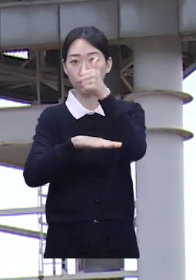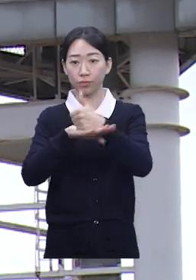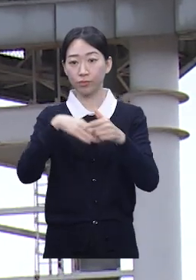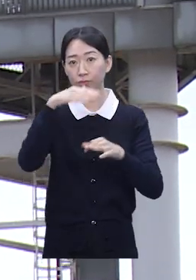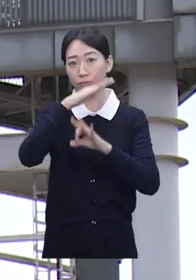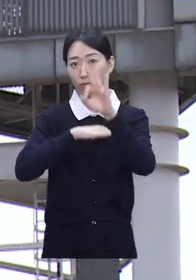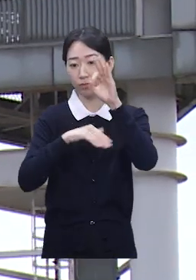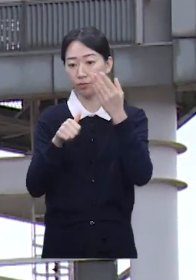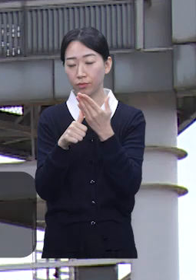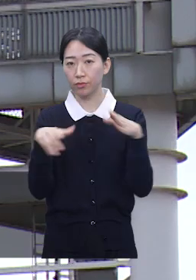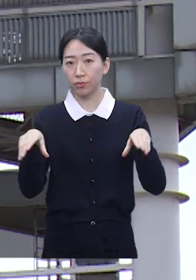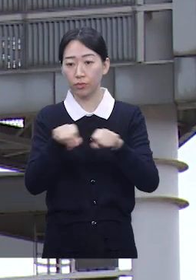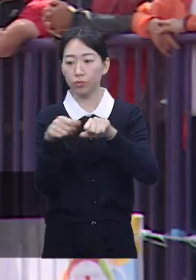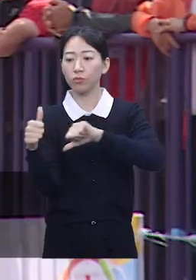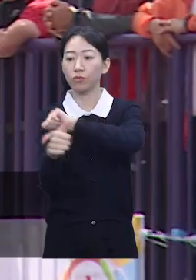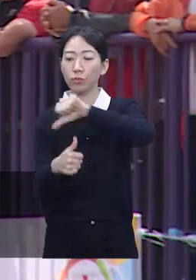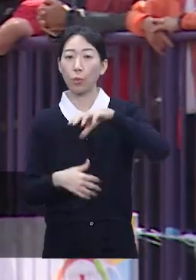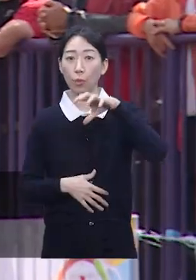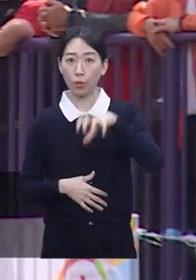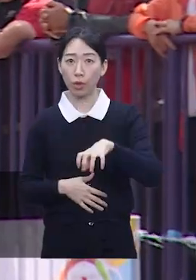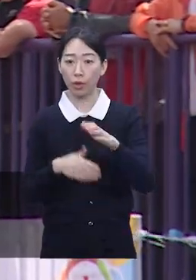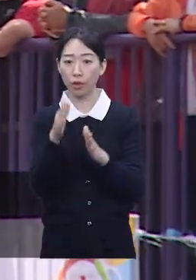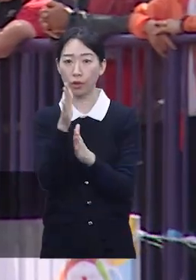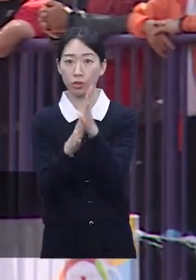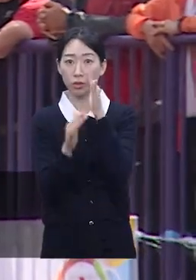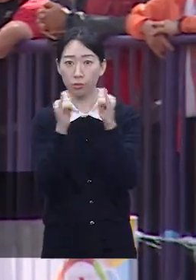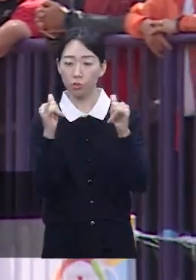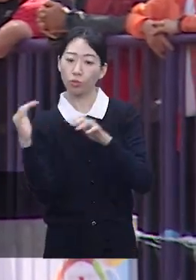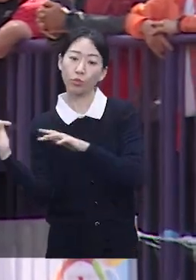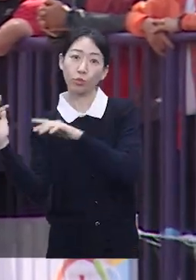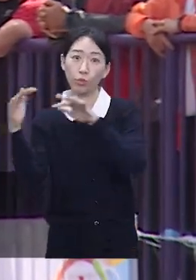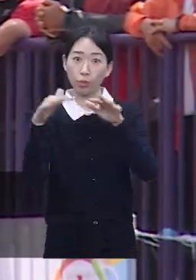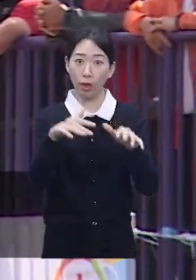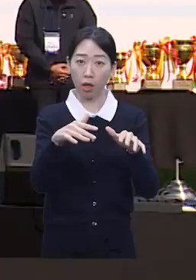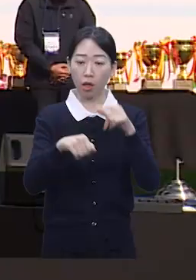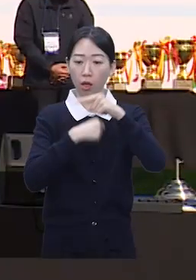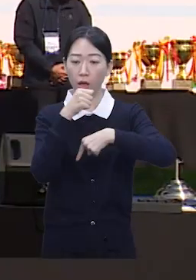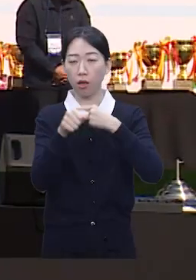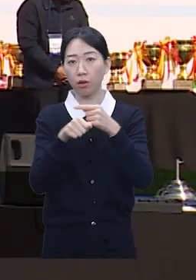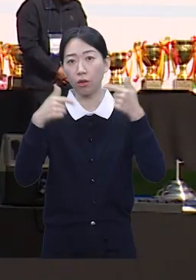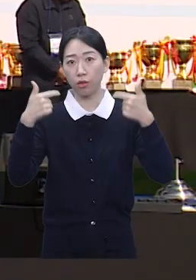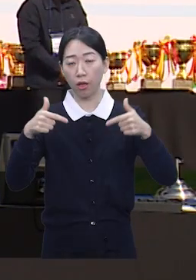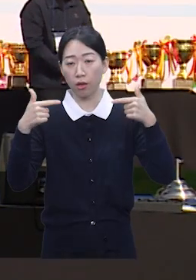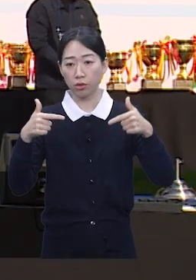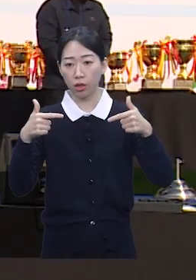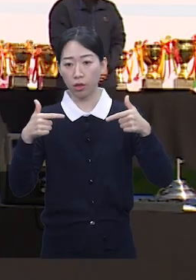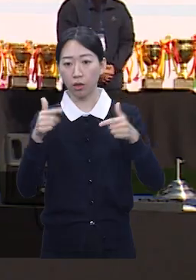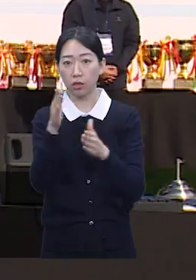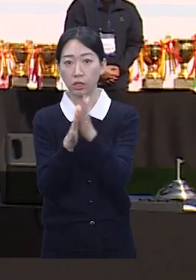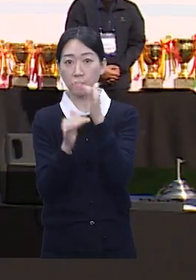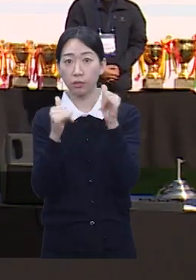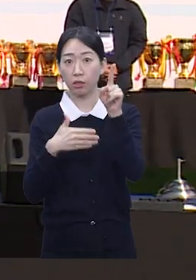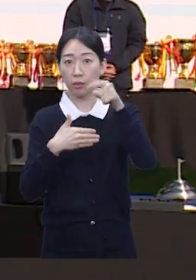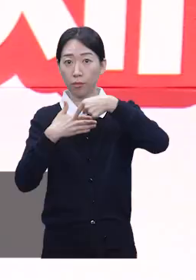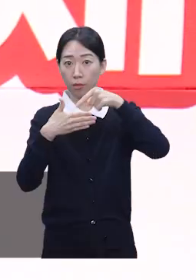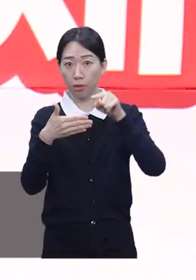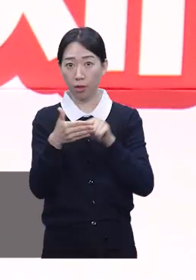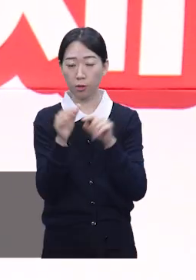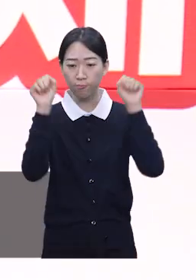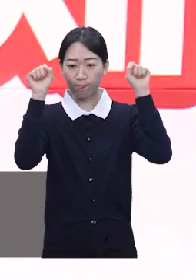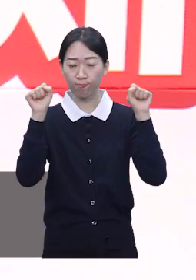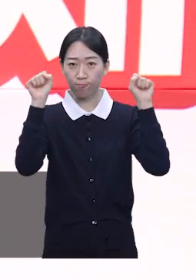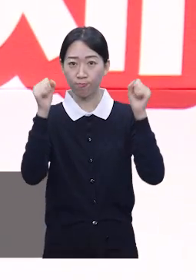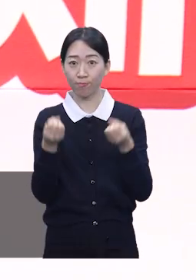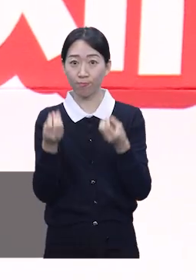주말 이른 아침부터 안양 종합운동장에 시민들의 발길이 이어졌습니다. 매년 개최되는 시민 한마음 체육대회,